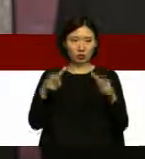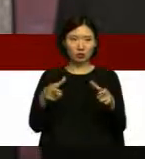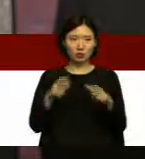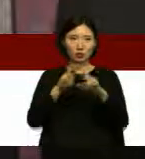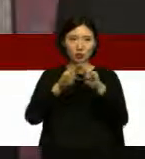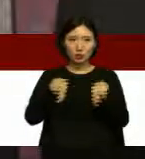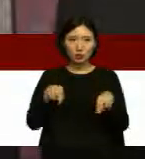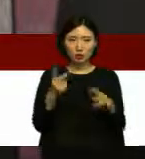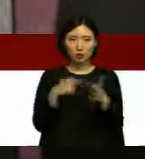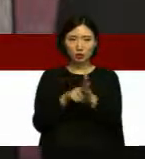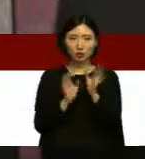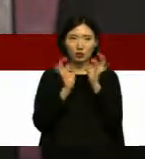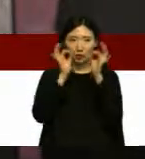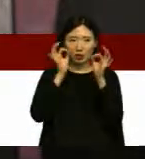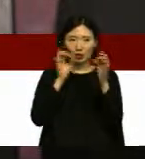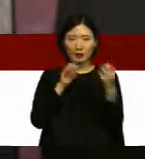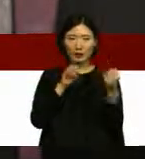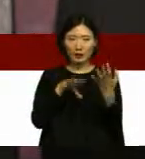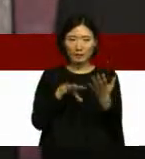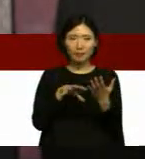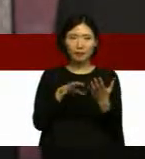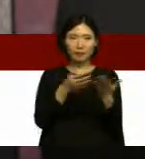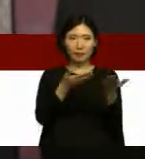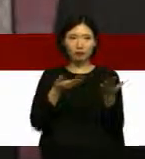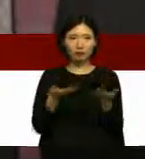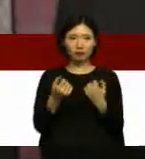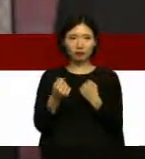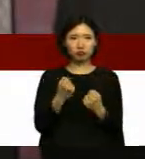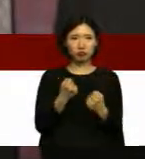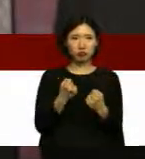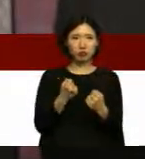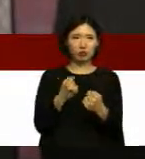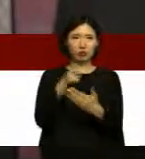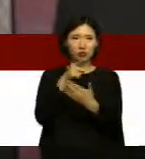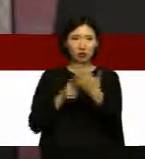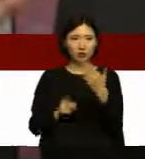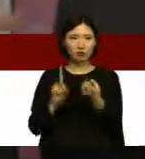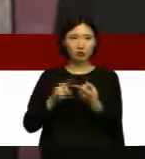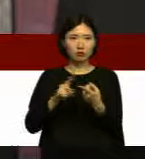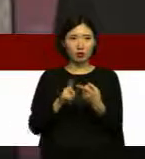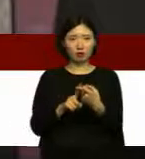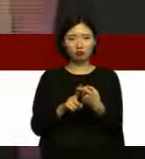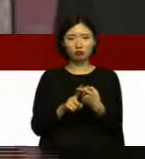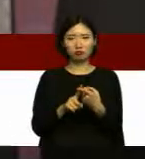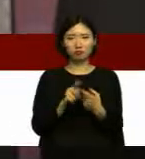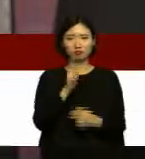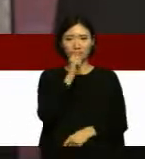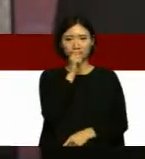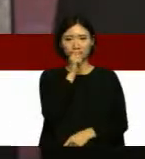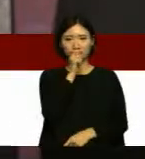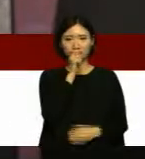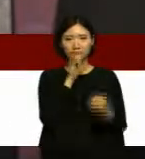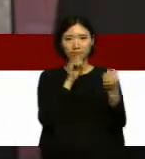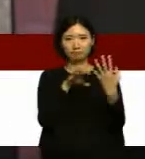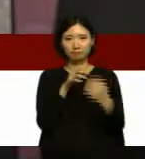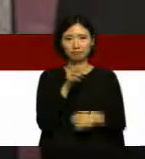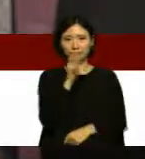노력해주겠다. 이러한 답변서가 왔는데도 불구하고 지자체는 거기에 대해서 노코멘트로 다 이렇게